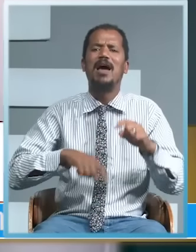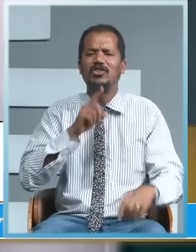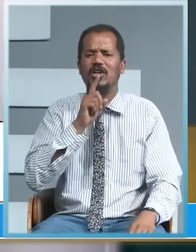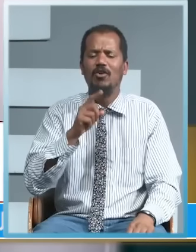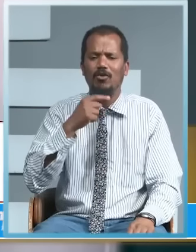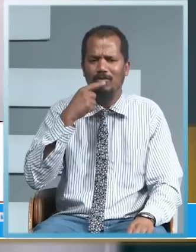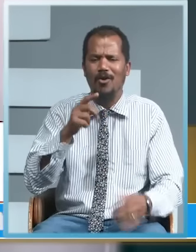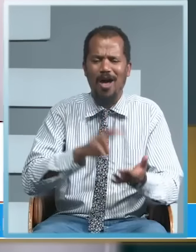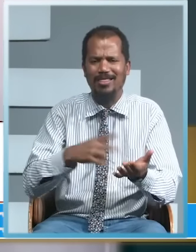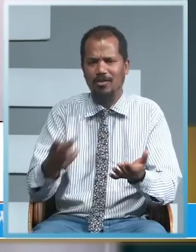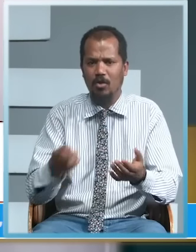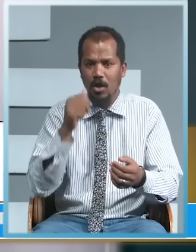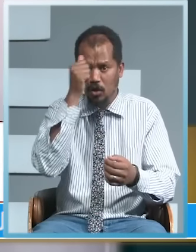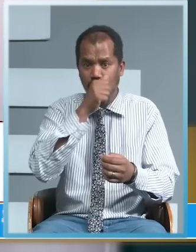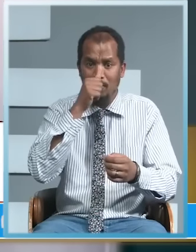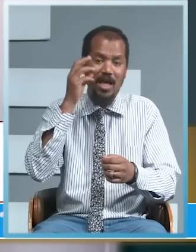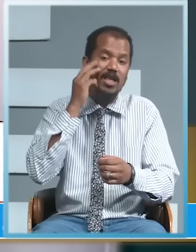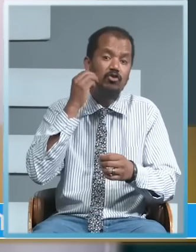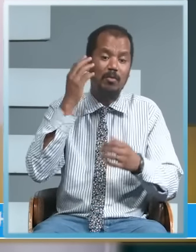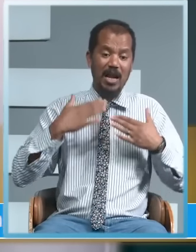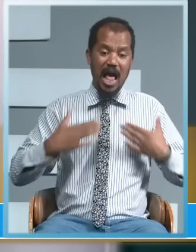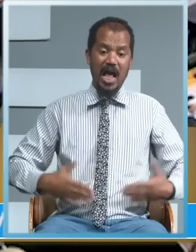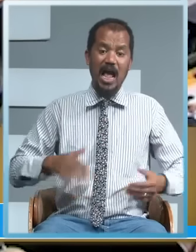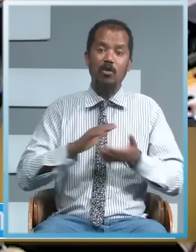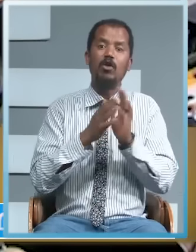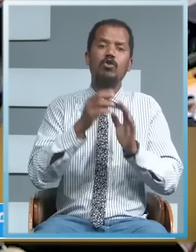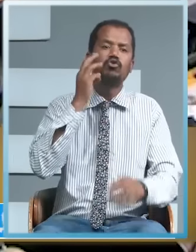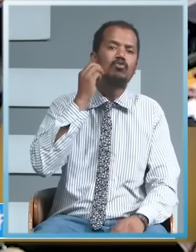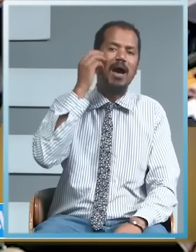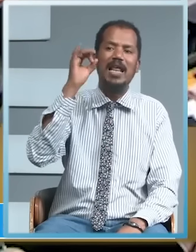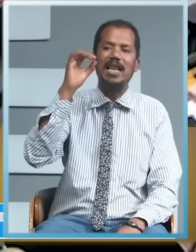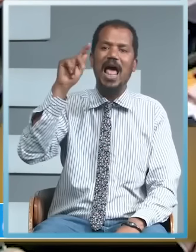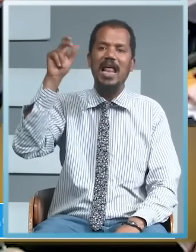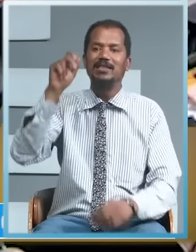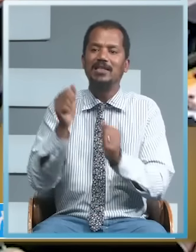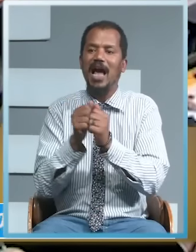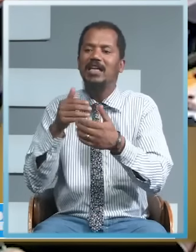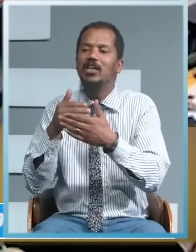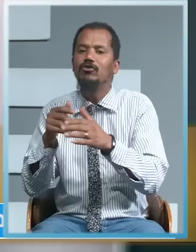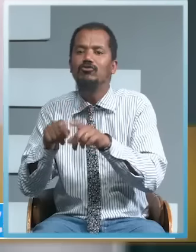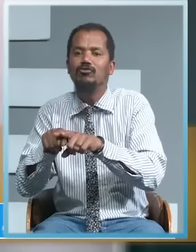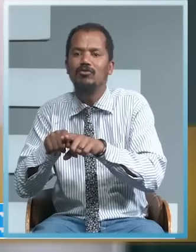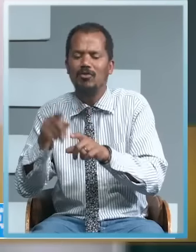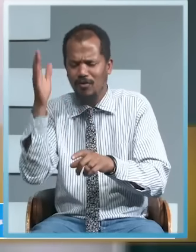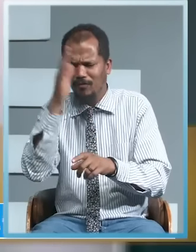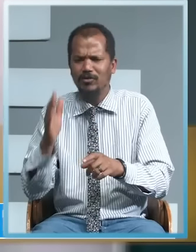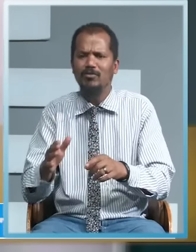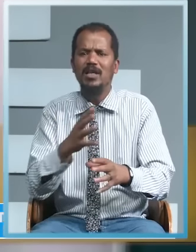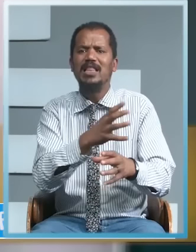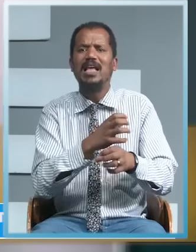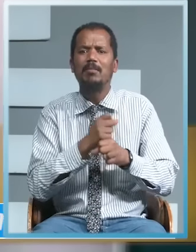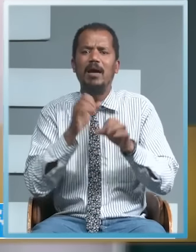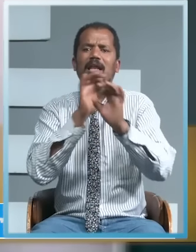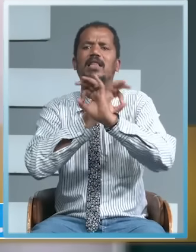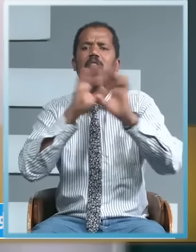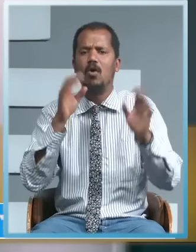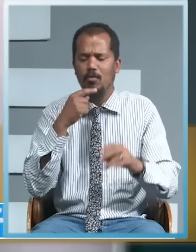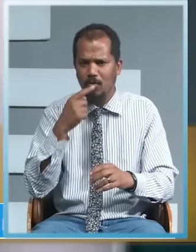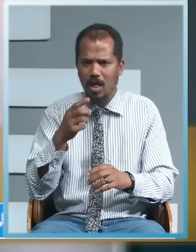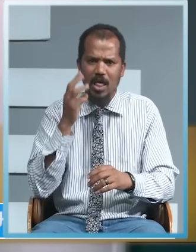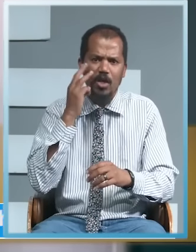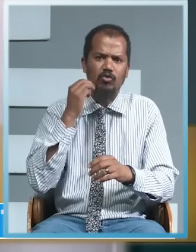ሲል አጣጥሏል። ኢትዮጵያ የሶማሊያ አካል ከሆነችው ሶማሌላንድ ጋር የደረሰችው ስምምነት ፈጽሞ ተቀባይነት የለውም